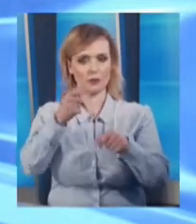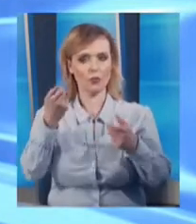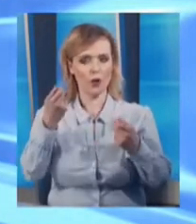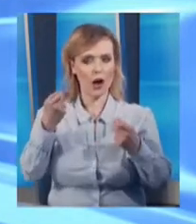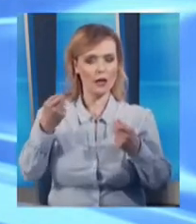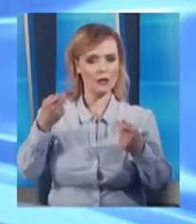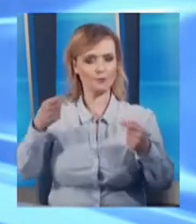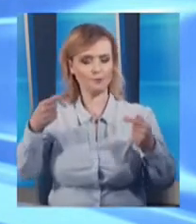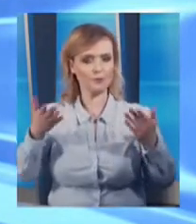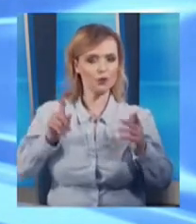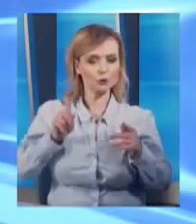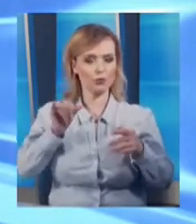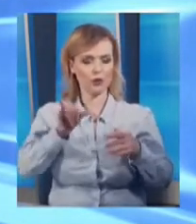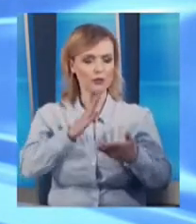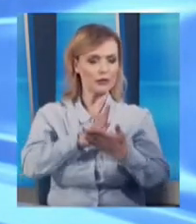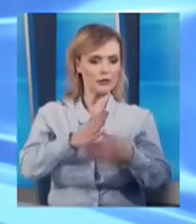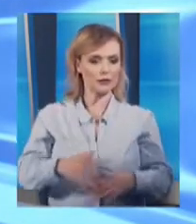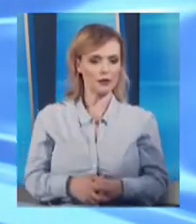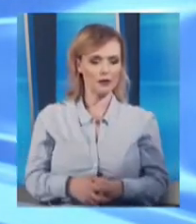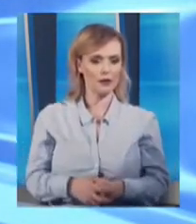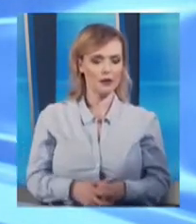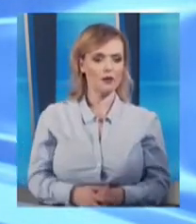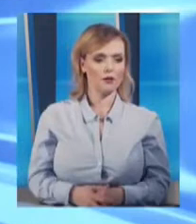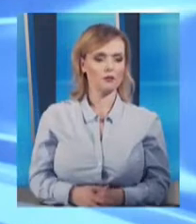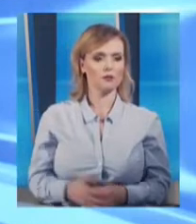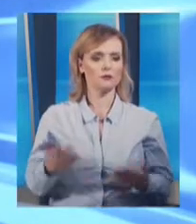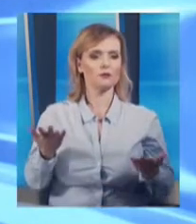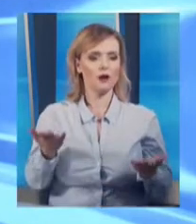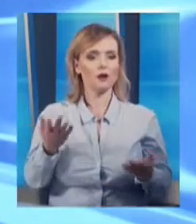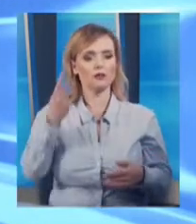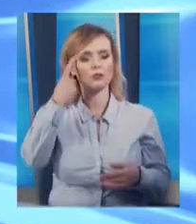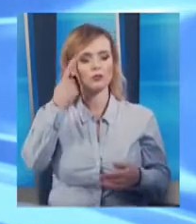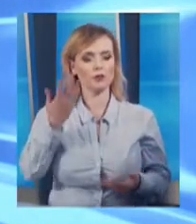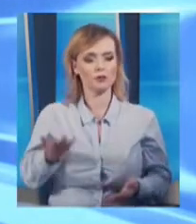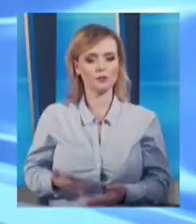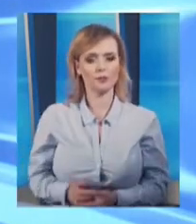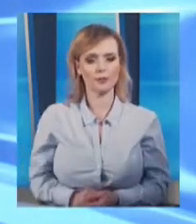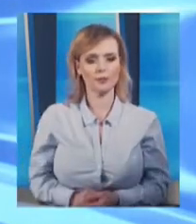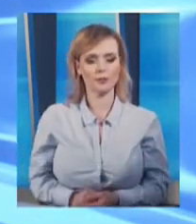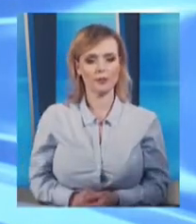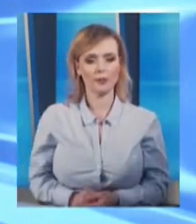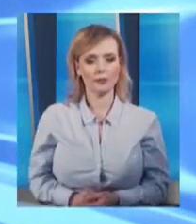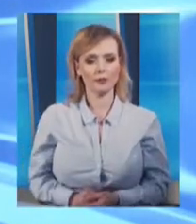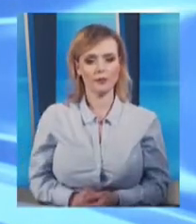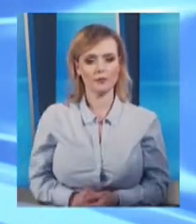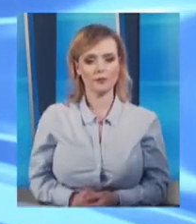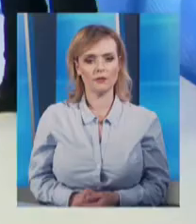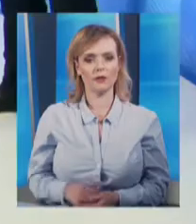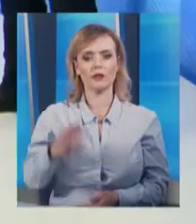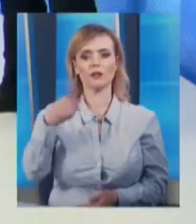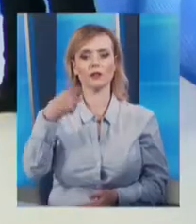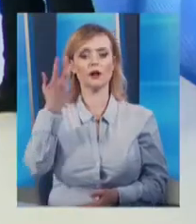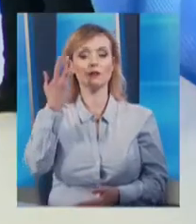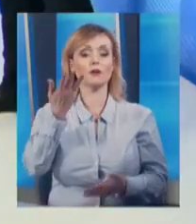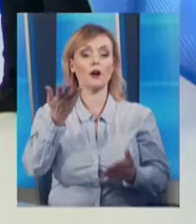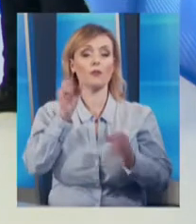cum asupra rezultatului votului în general și cum comentați afirmațiile unora că atunci când doi de pe dreapta se